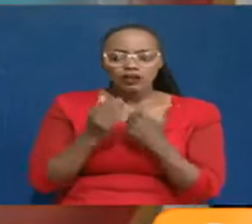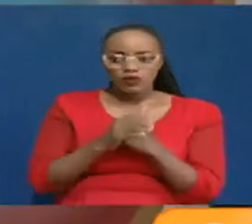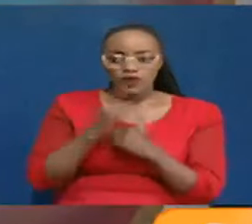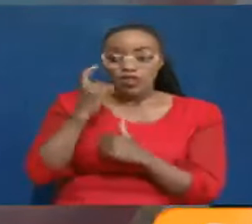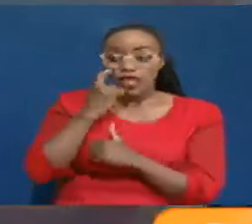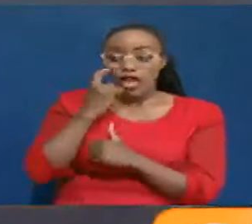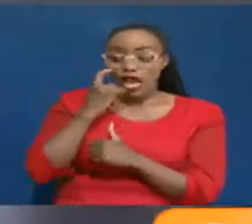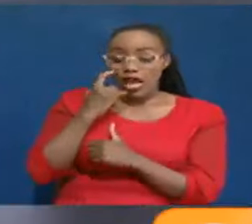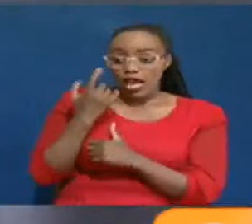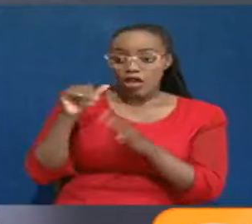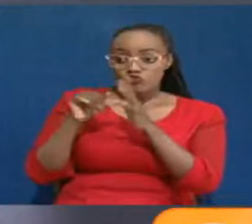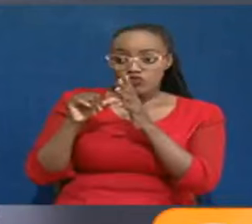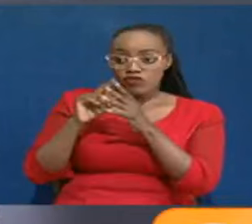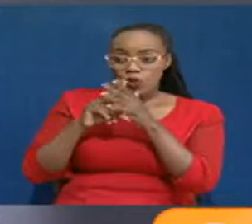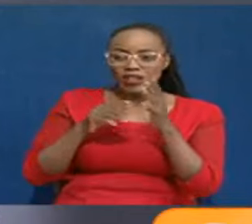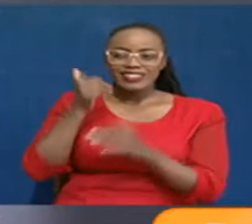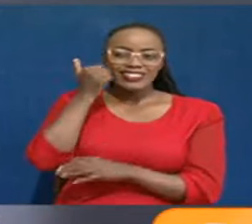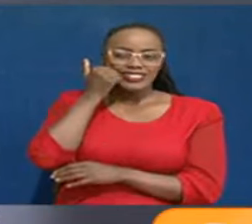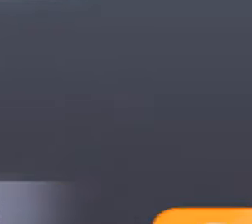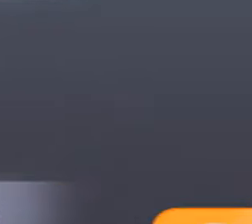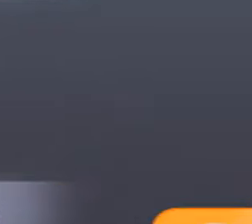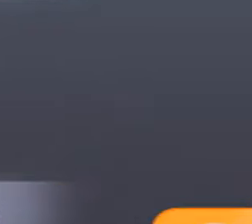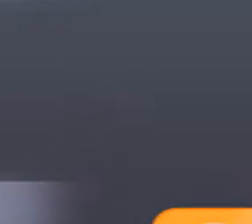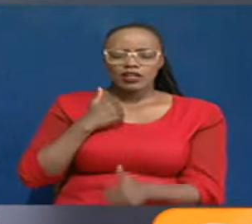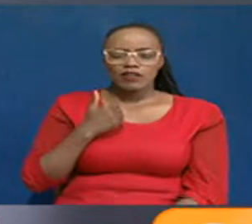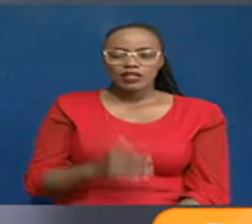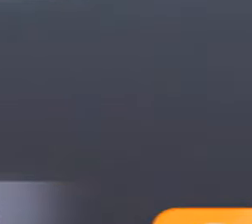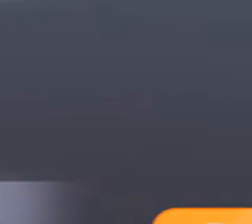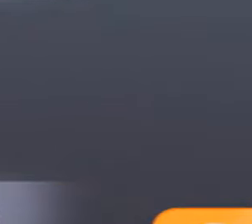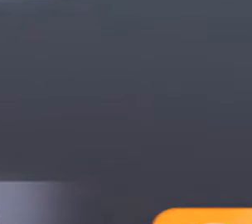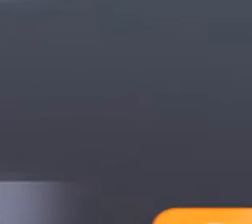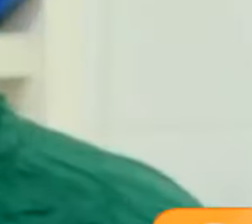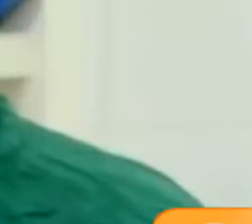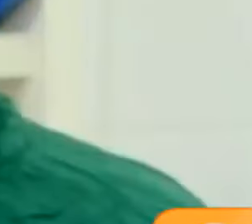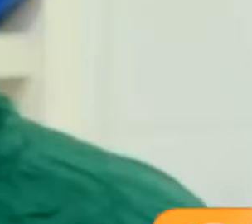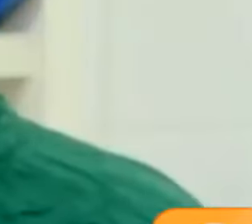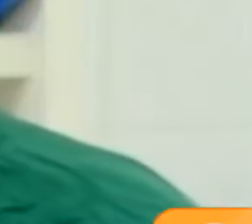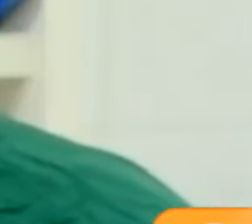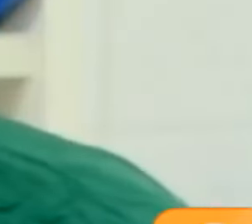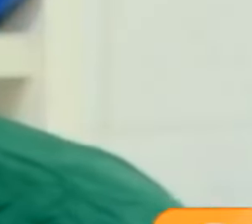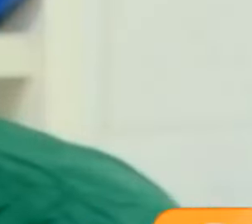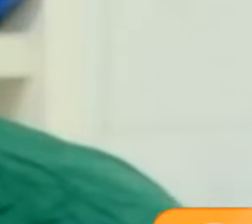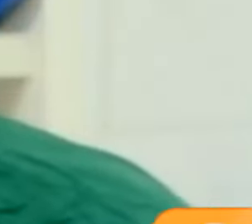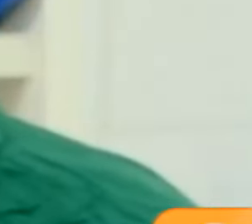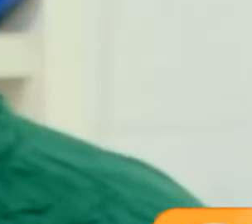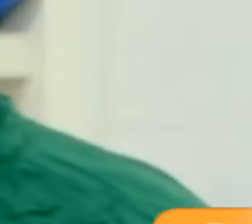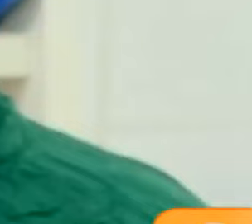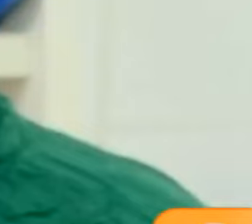macho ni ugonjwa wa kioo cha jicho. Tunapokuwa